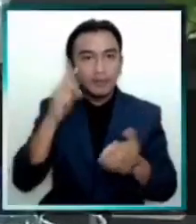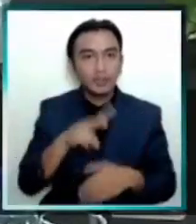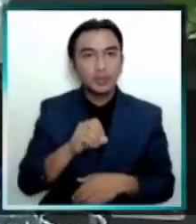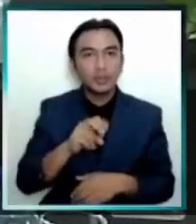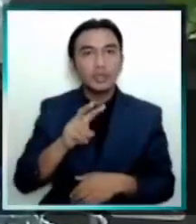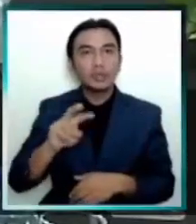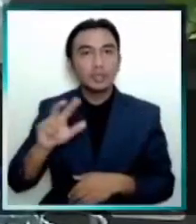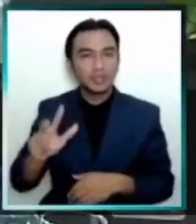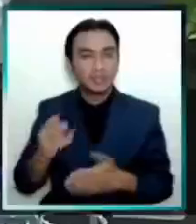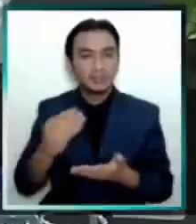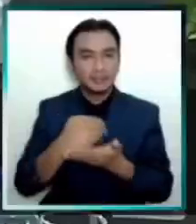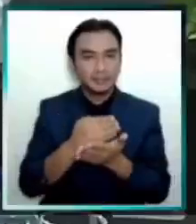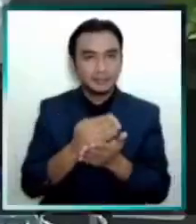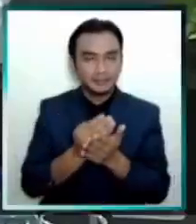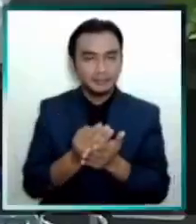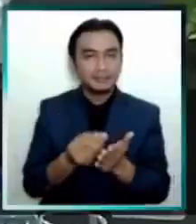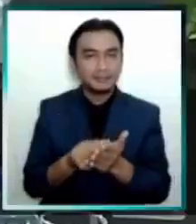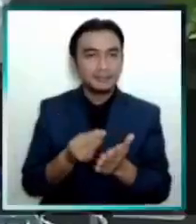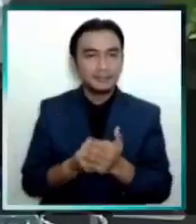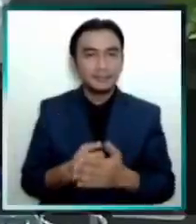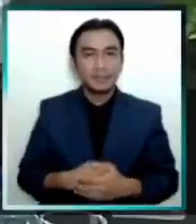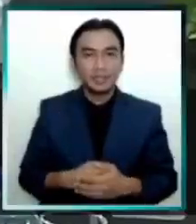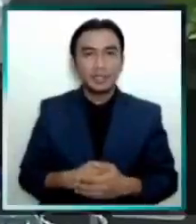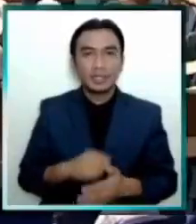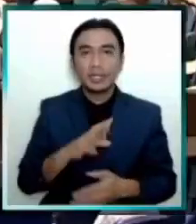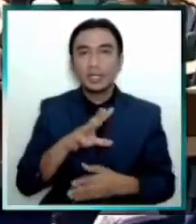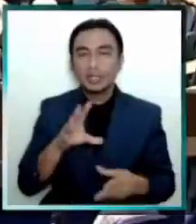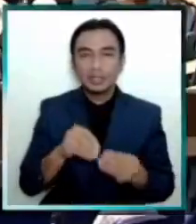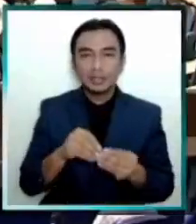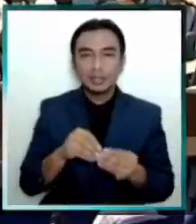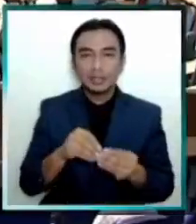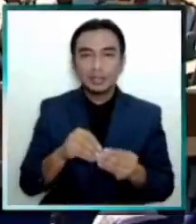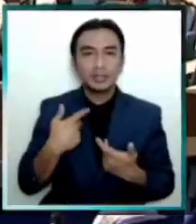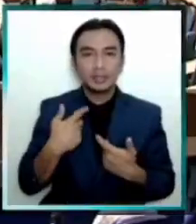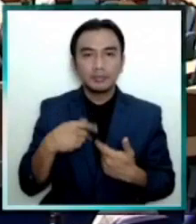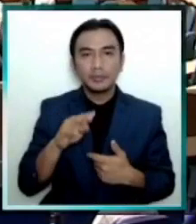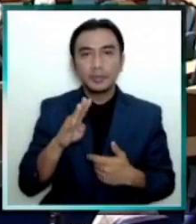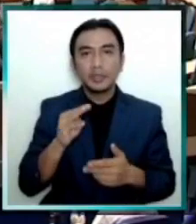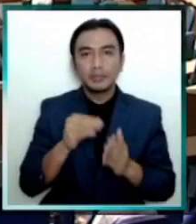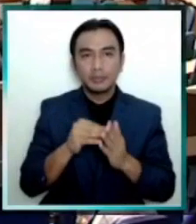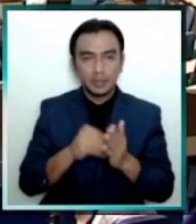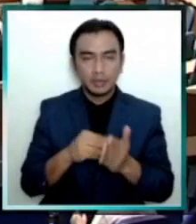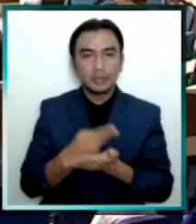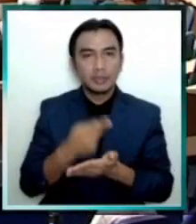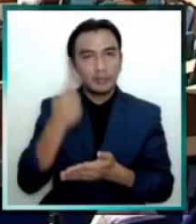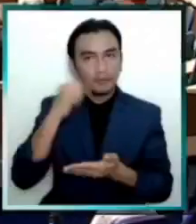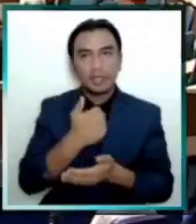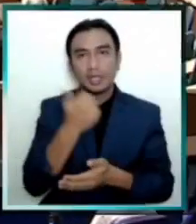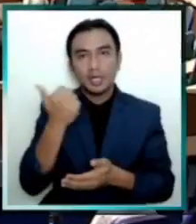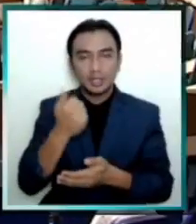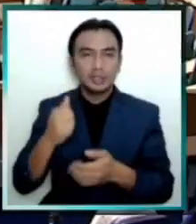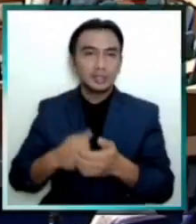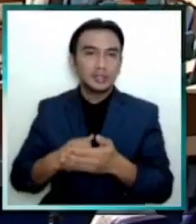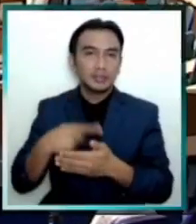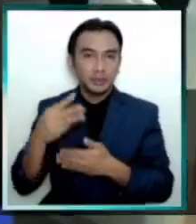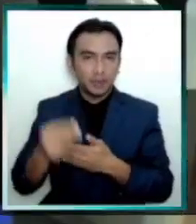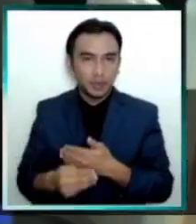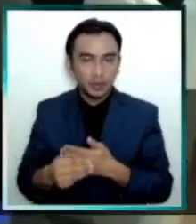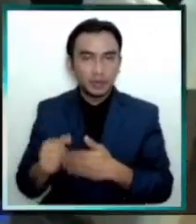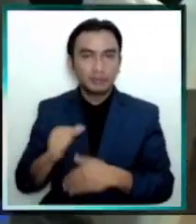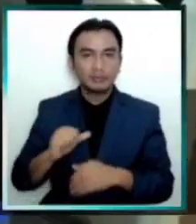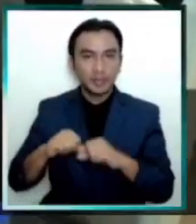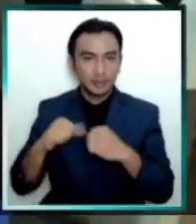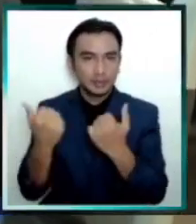dito, ang 215 billion pesos na inilipat ng Senado para sa ibang ahensya at programa ng gobyerno. Gayon din